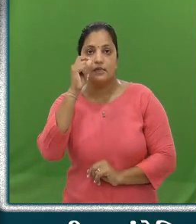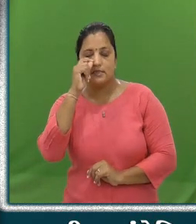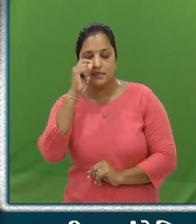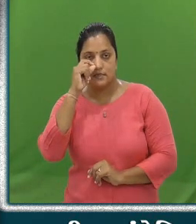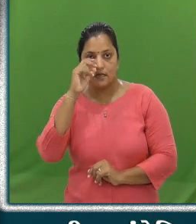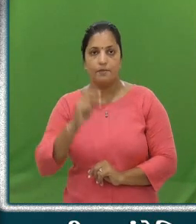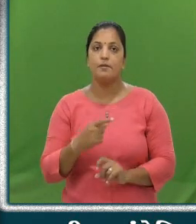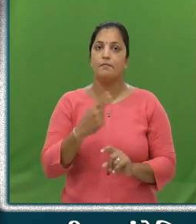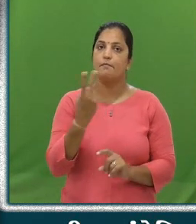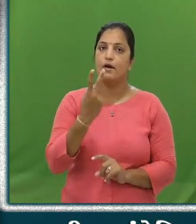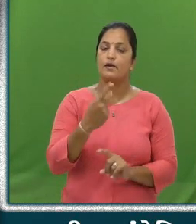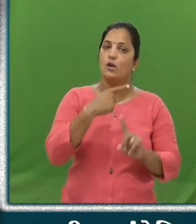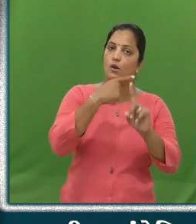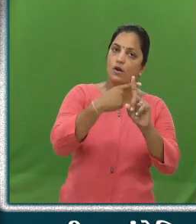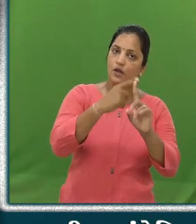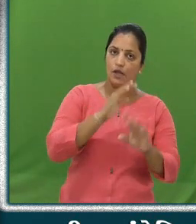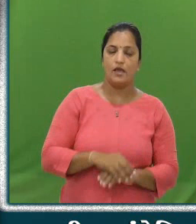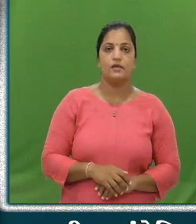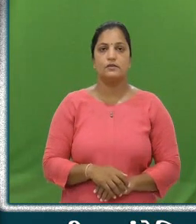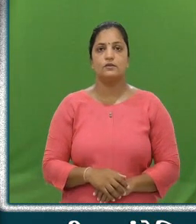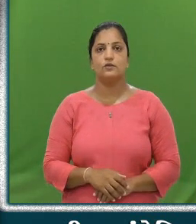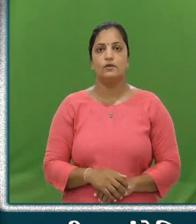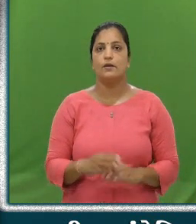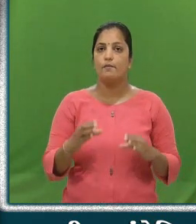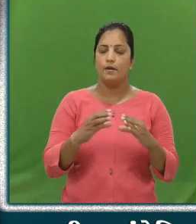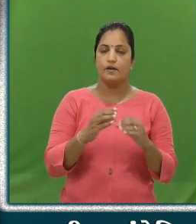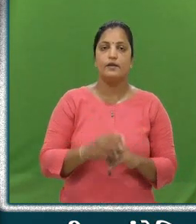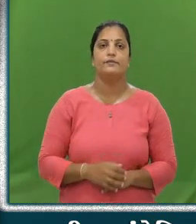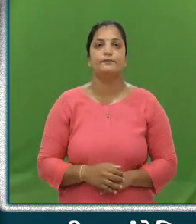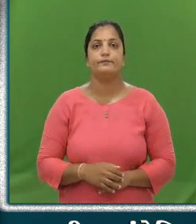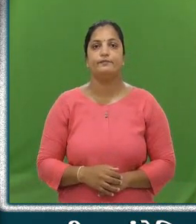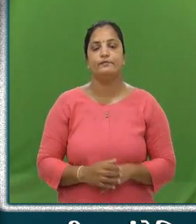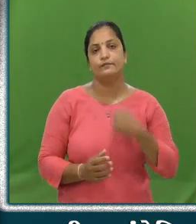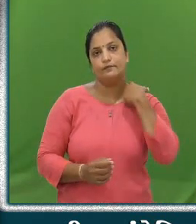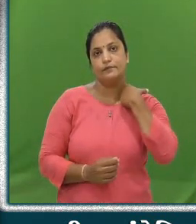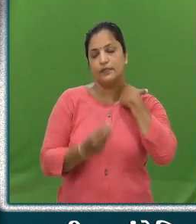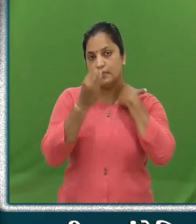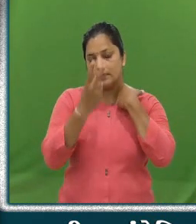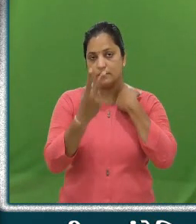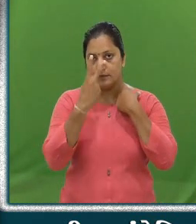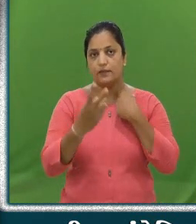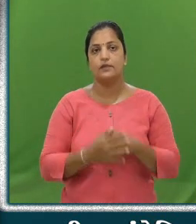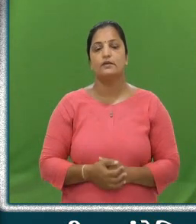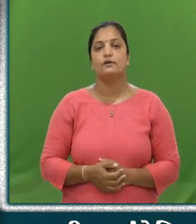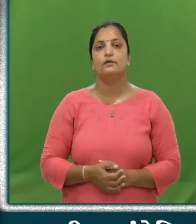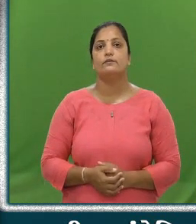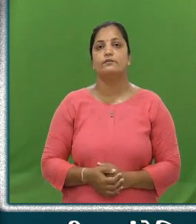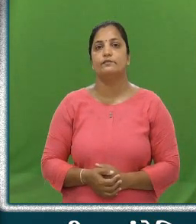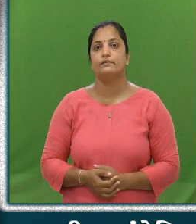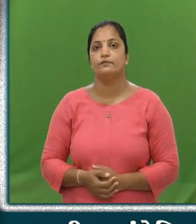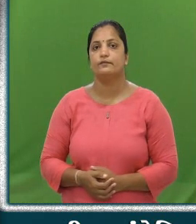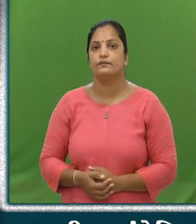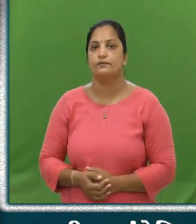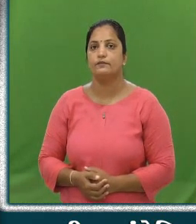કે સ્ત્રીમાં બંને એક્સ રંગસૂત્રો જોડમાં હોય છે એટલે અહીં તમે સરળતાથી જોઈ શકો છો કે